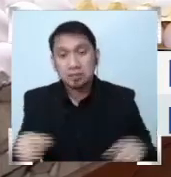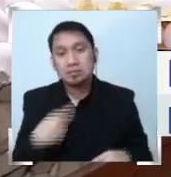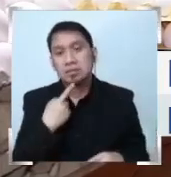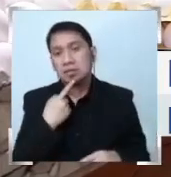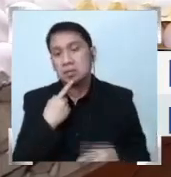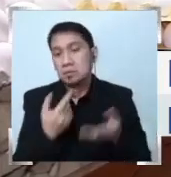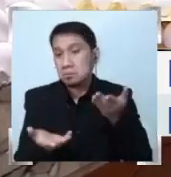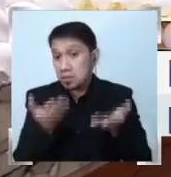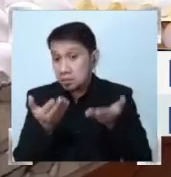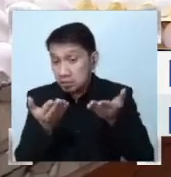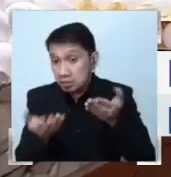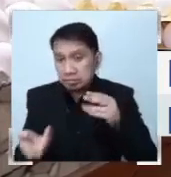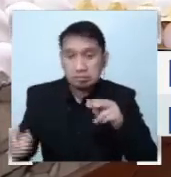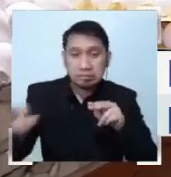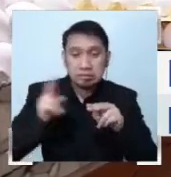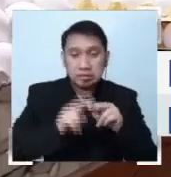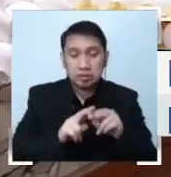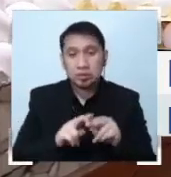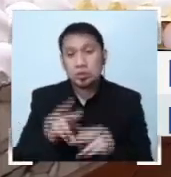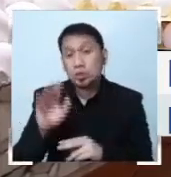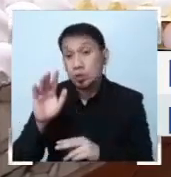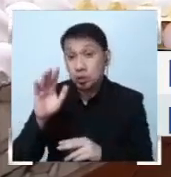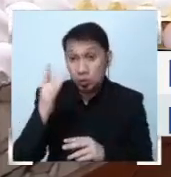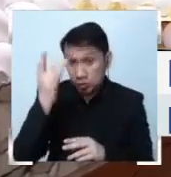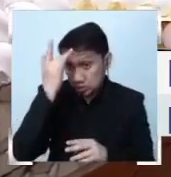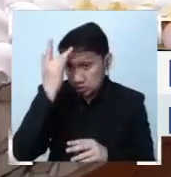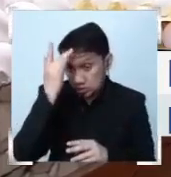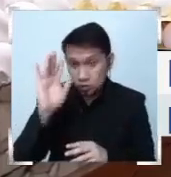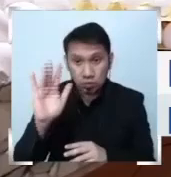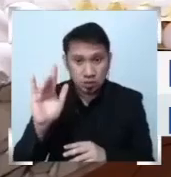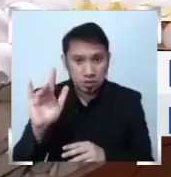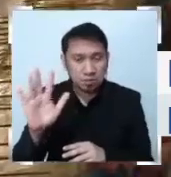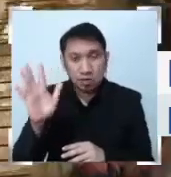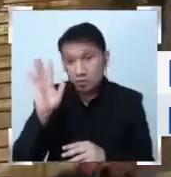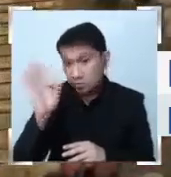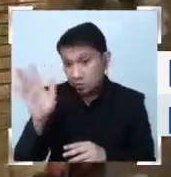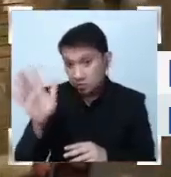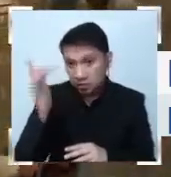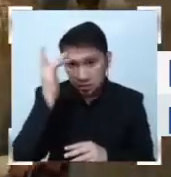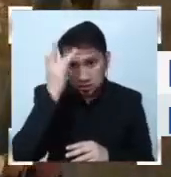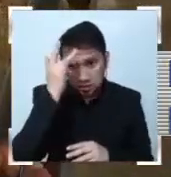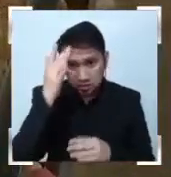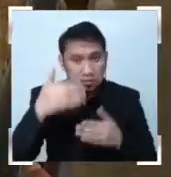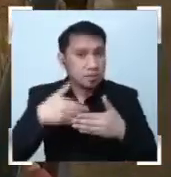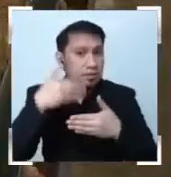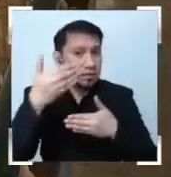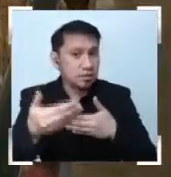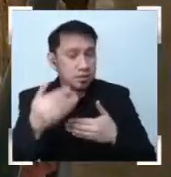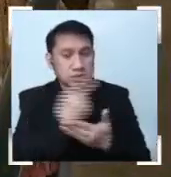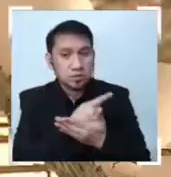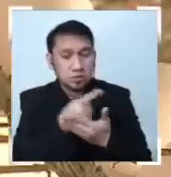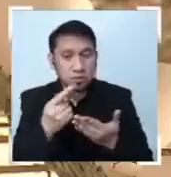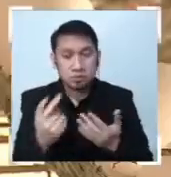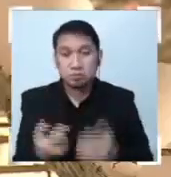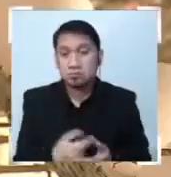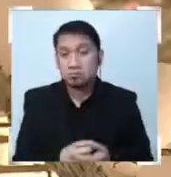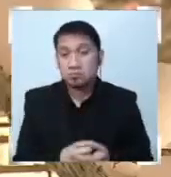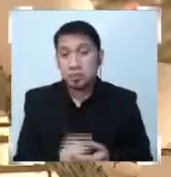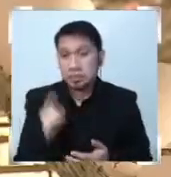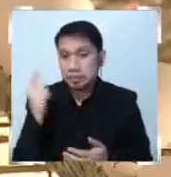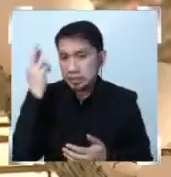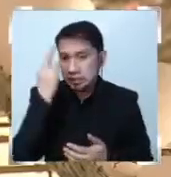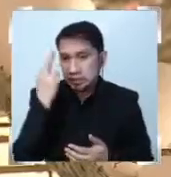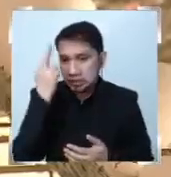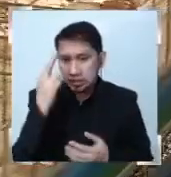raw tumaas ng 25 hanggang 50 centavos kada piraso sa mga susunod na linggo. Ang rason ayon sa Bureau of Animal Industry at Philippine Egg